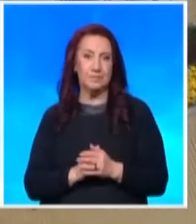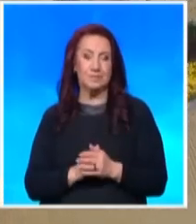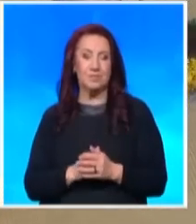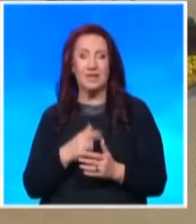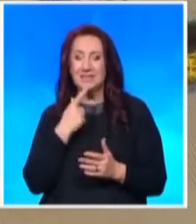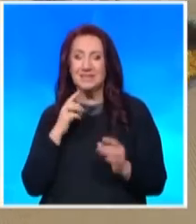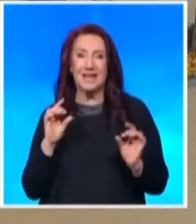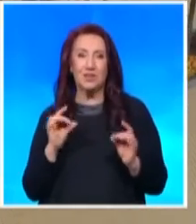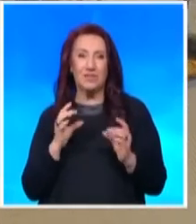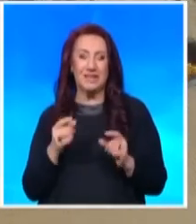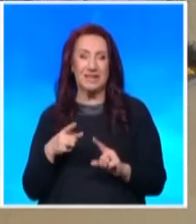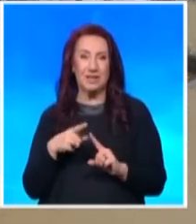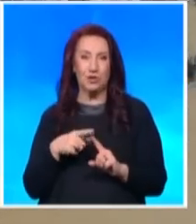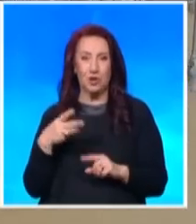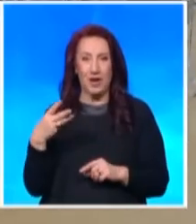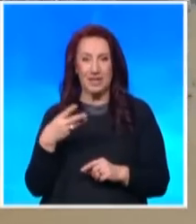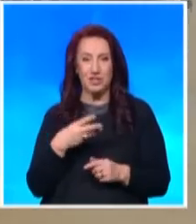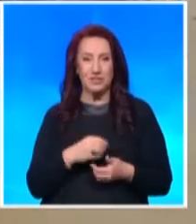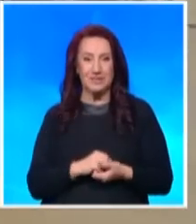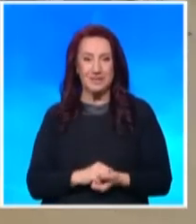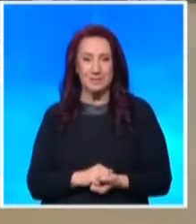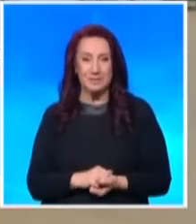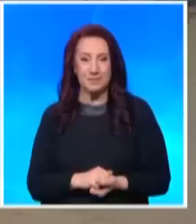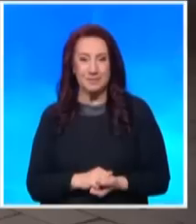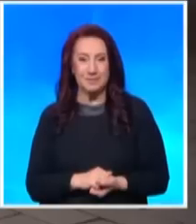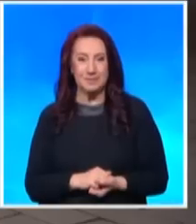BTV новините, Теодора Енчева.